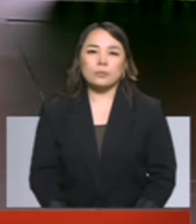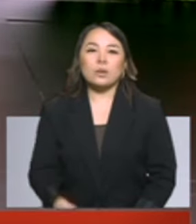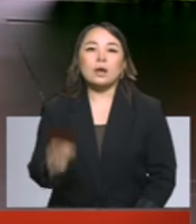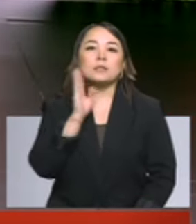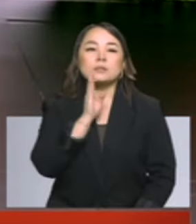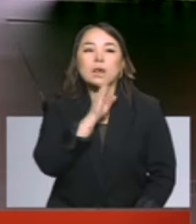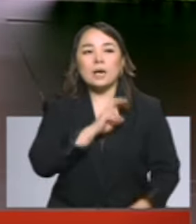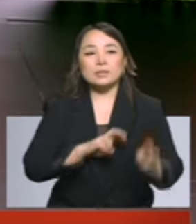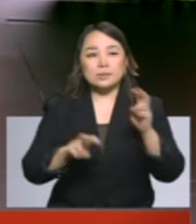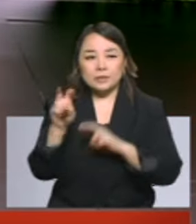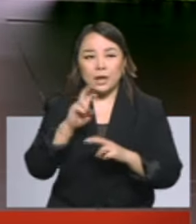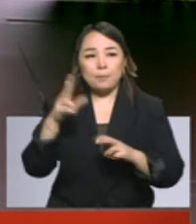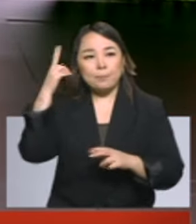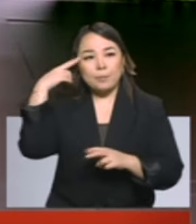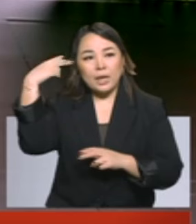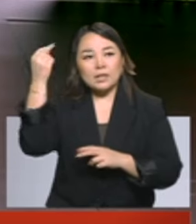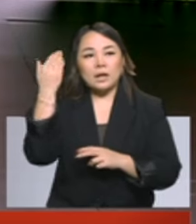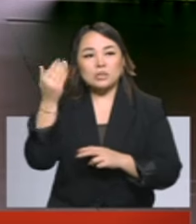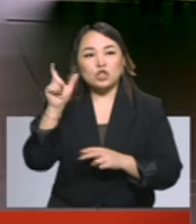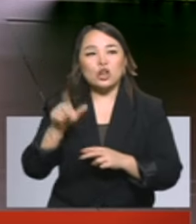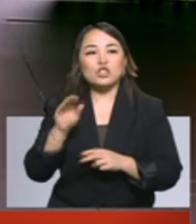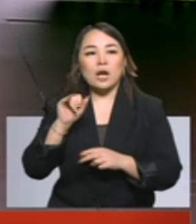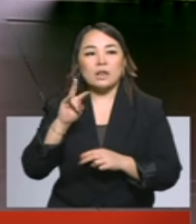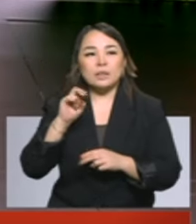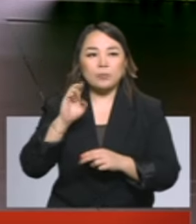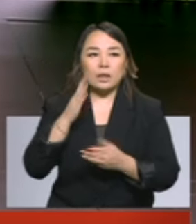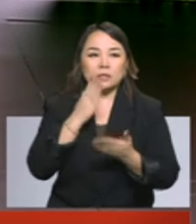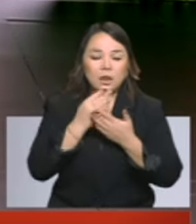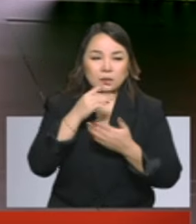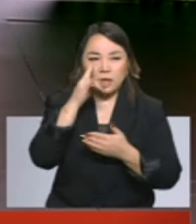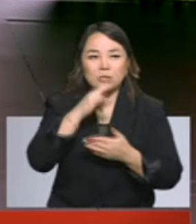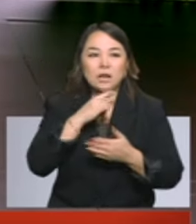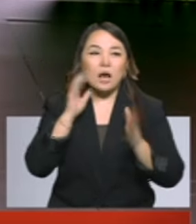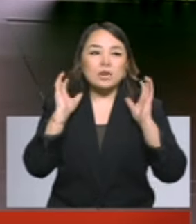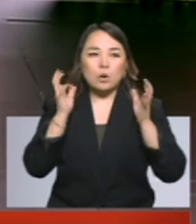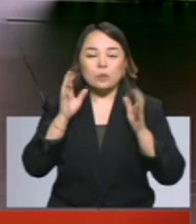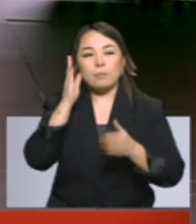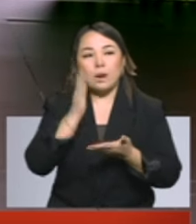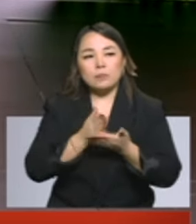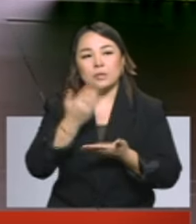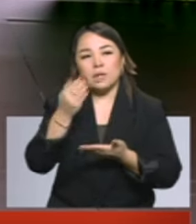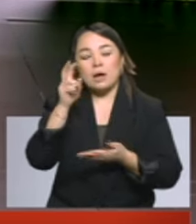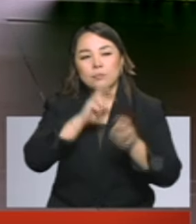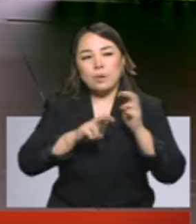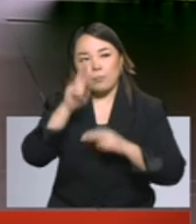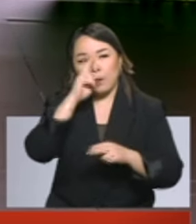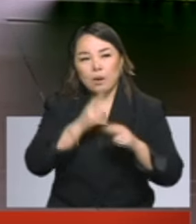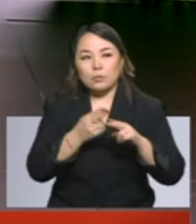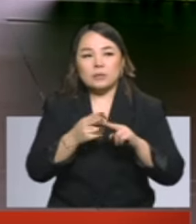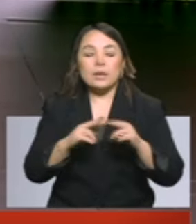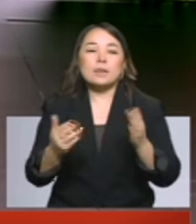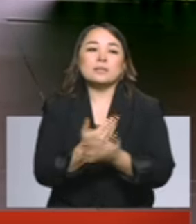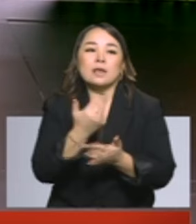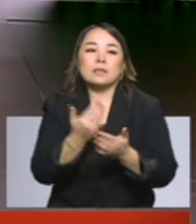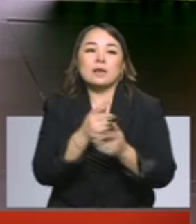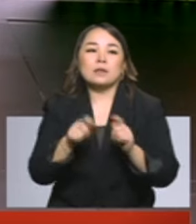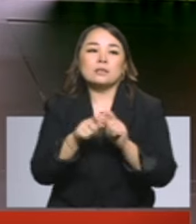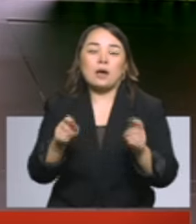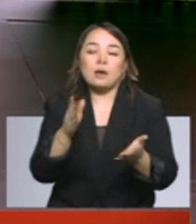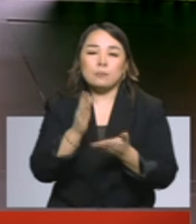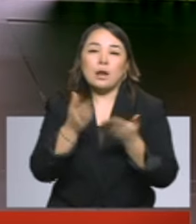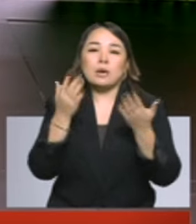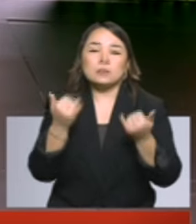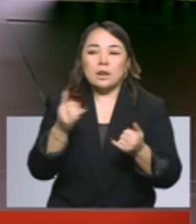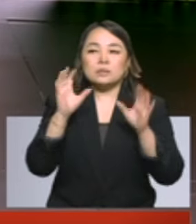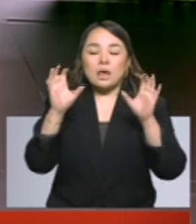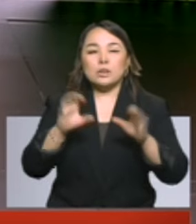Анасын іздеген бельгиялық Жәнібекке қатысты Қазақ радиосының Бармысың бауырым хабарының редакциясы жаңа дерекпен бөлісті. Жәнібектің